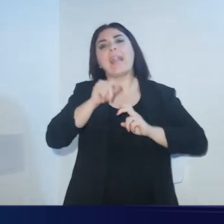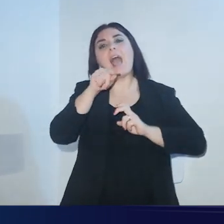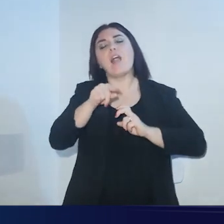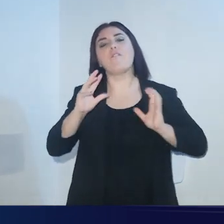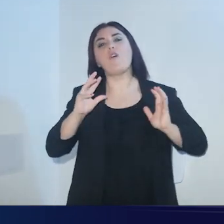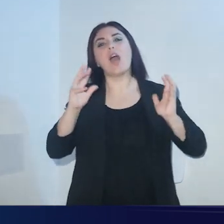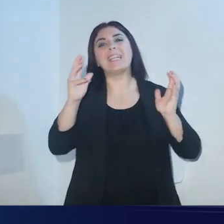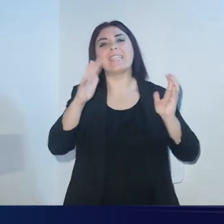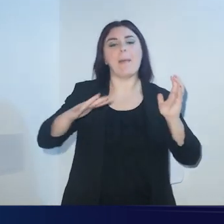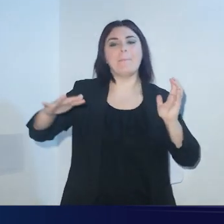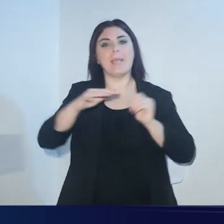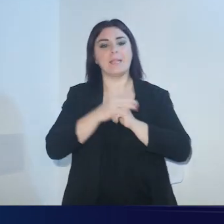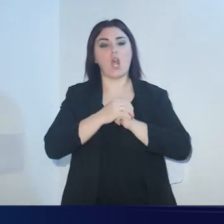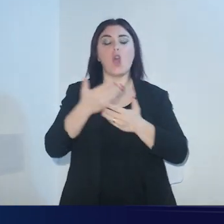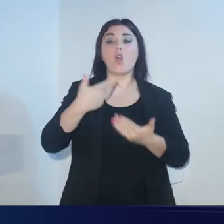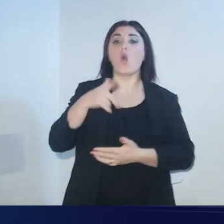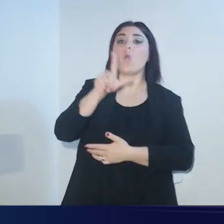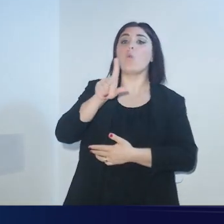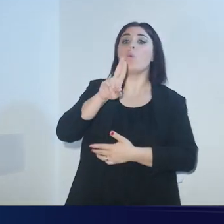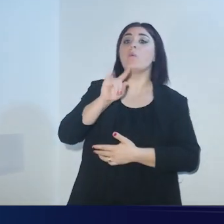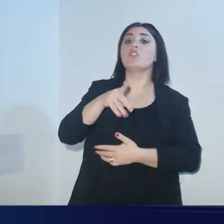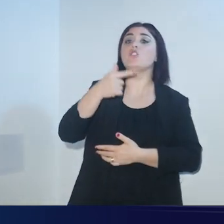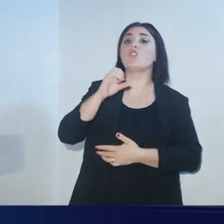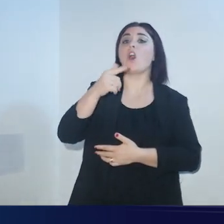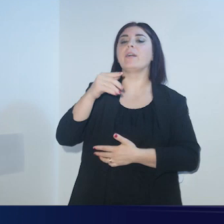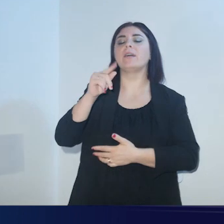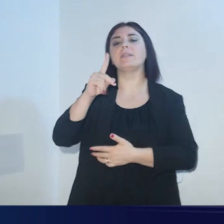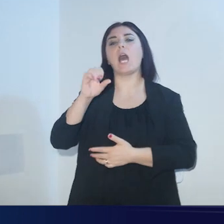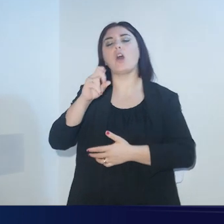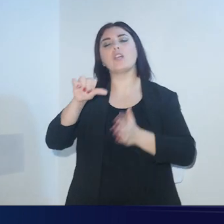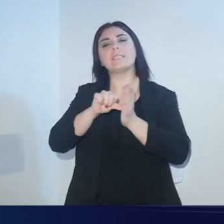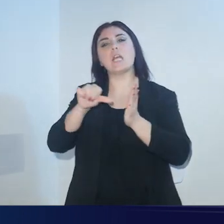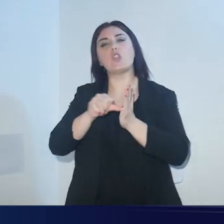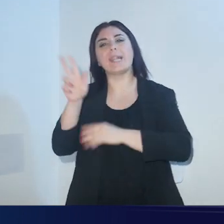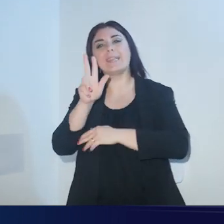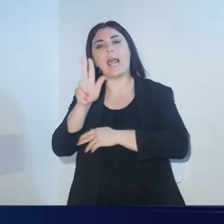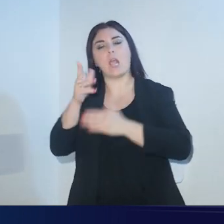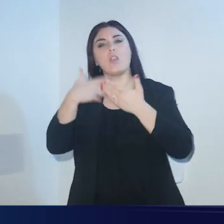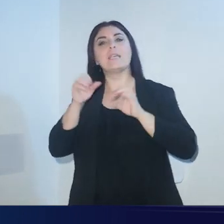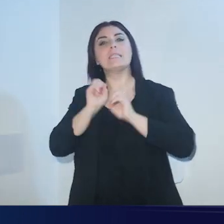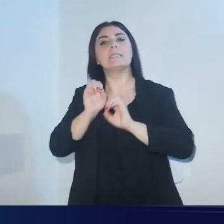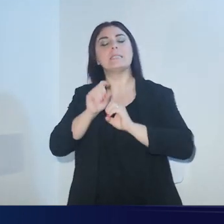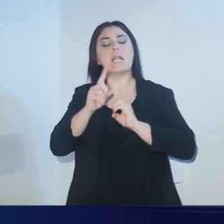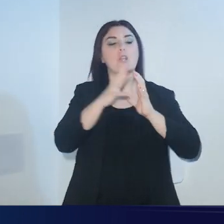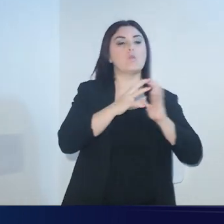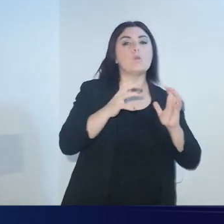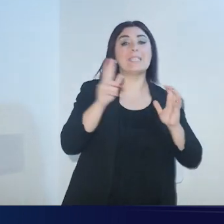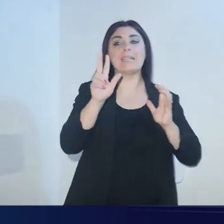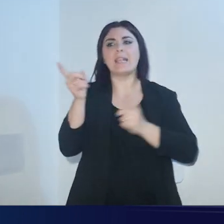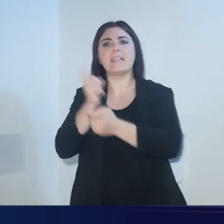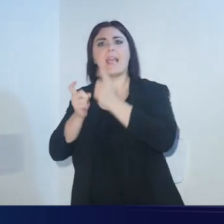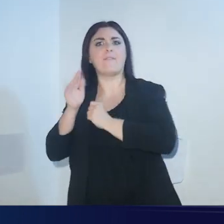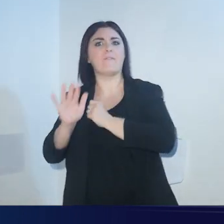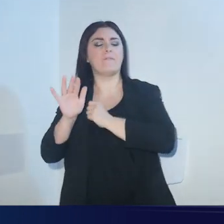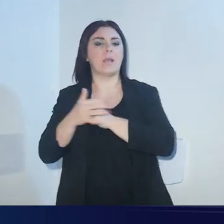Forestali. Io sono Luigi Todaro, ricercatore nel settore della tecnologia del legno, insegno industria del legno e derivati. Beh,